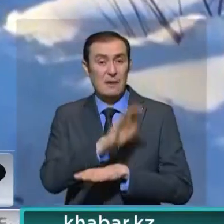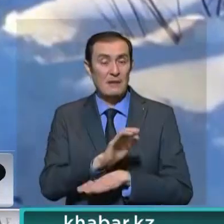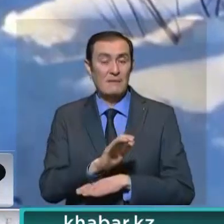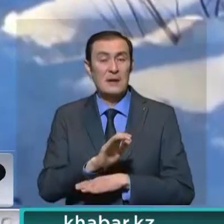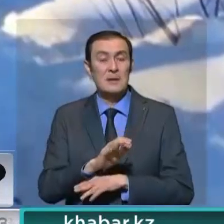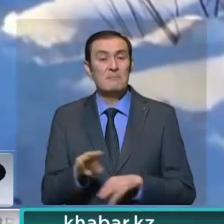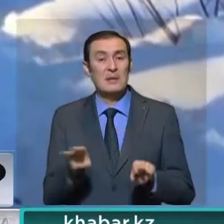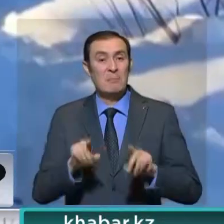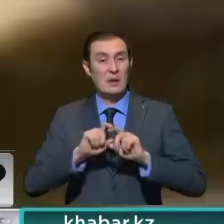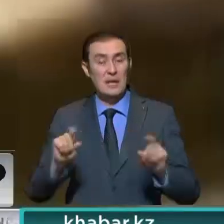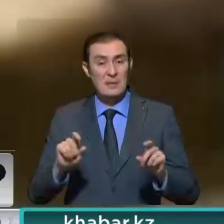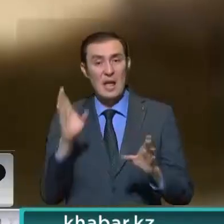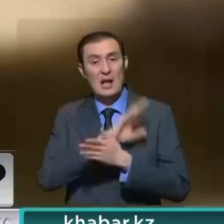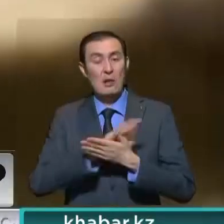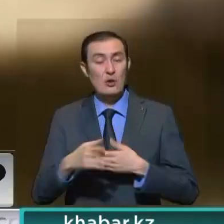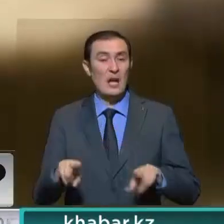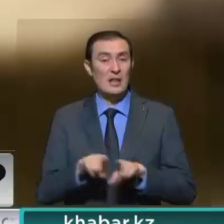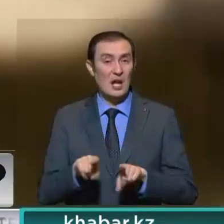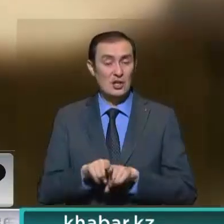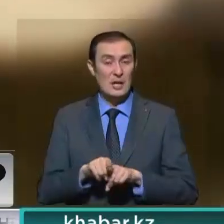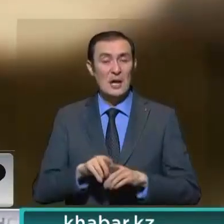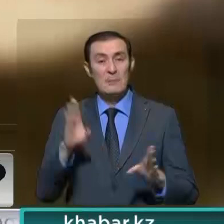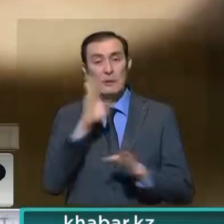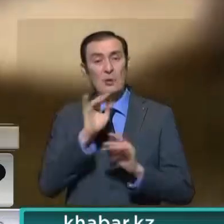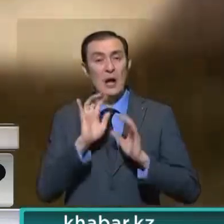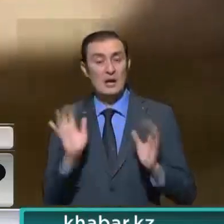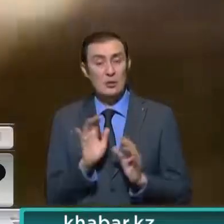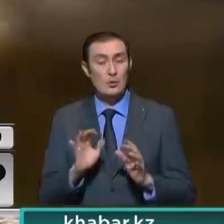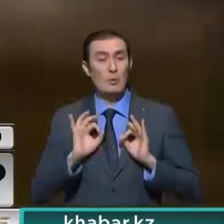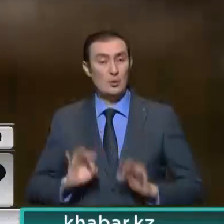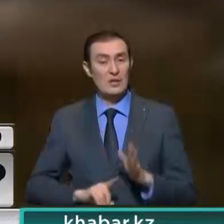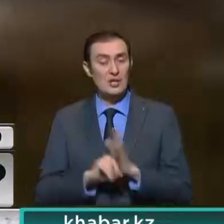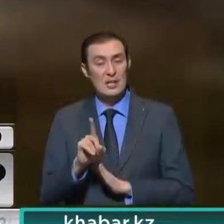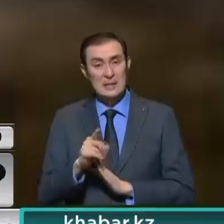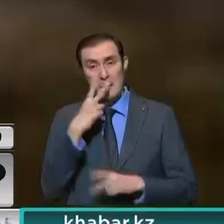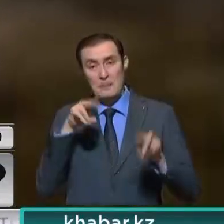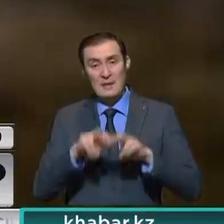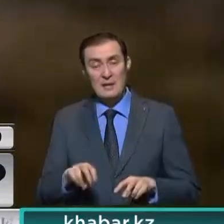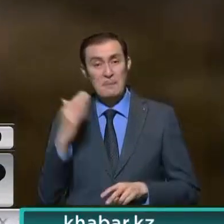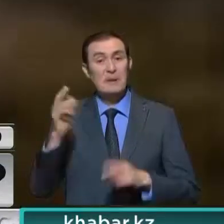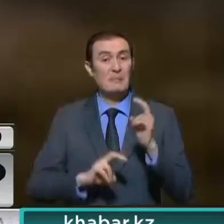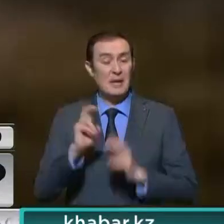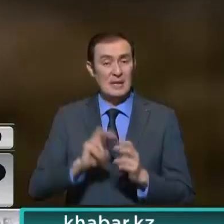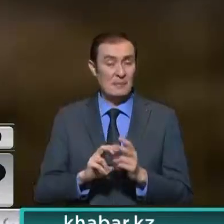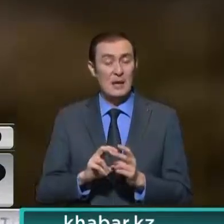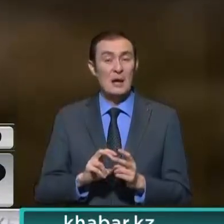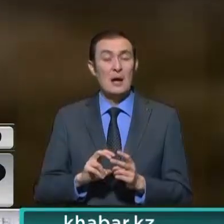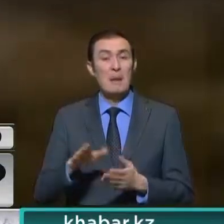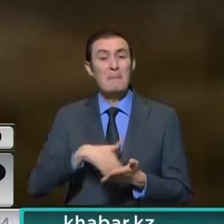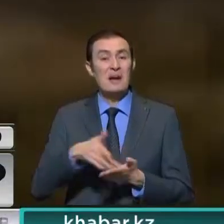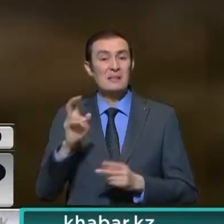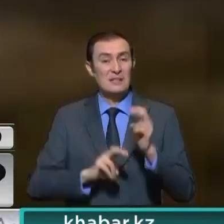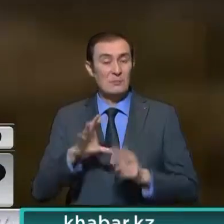материалы в профильный департамент экологии а также природоохранную прокуратуру началась внеплановая проверка предприятия напомню местный